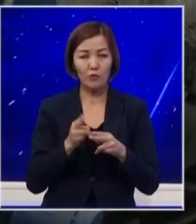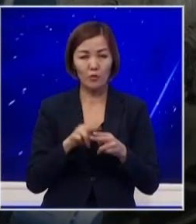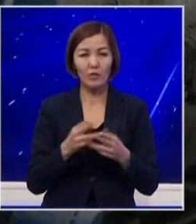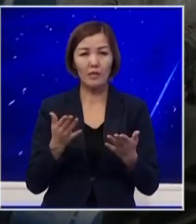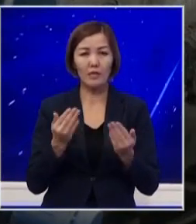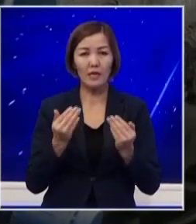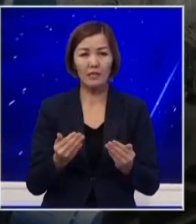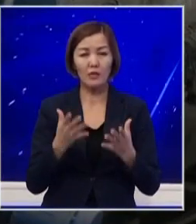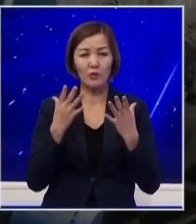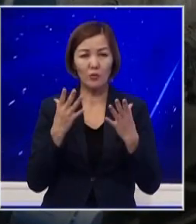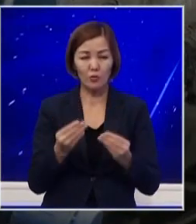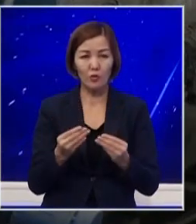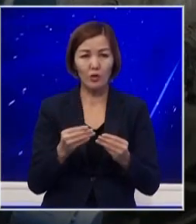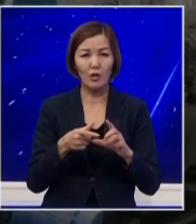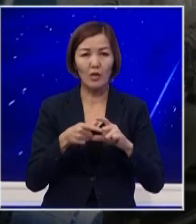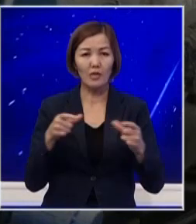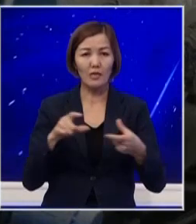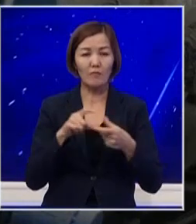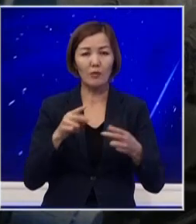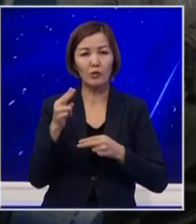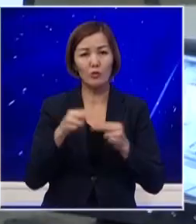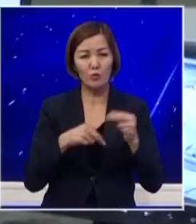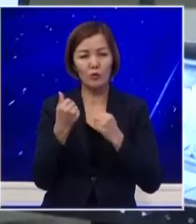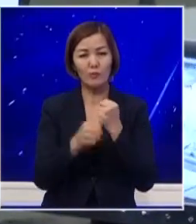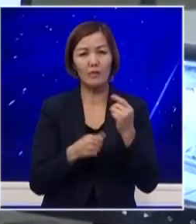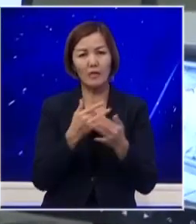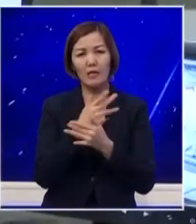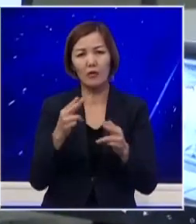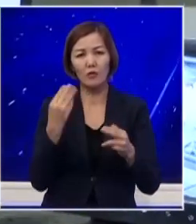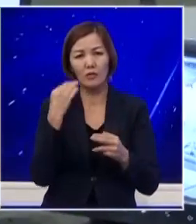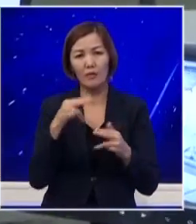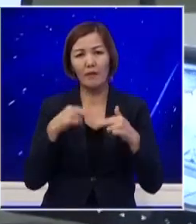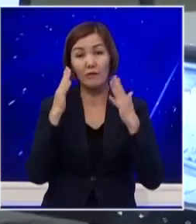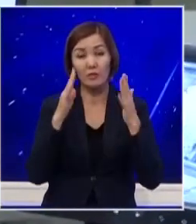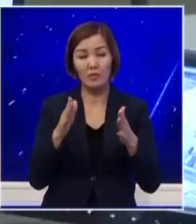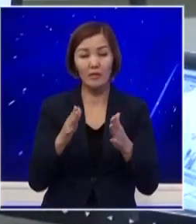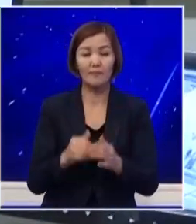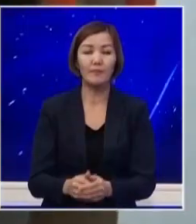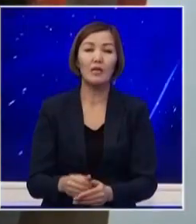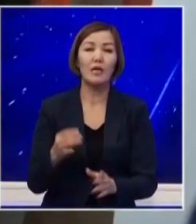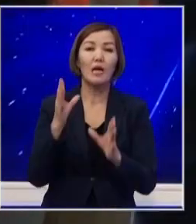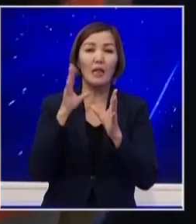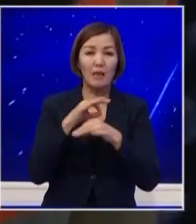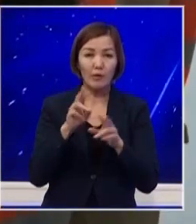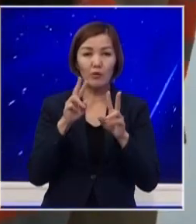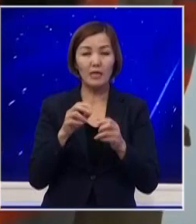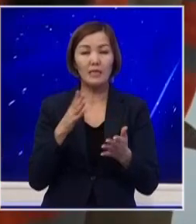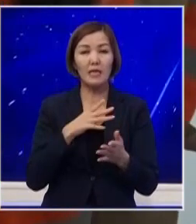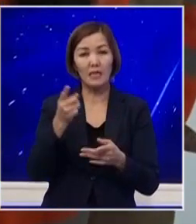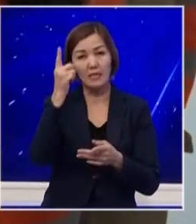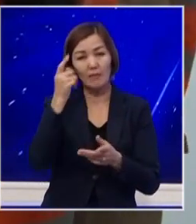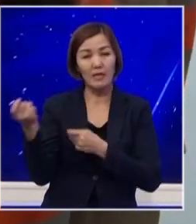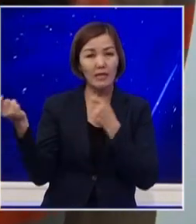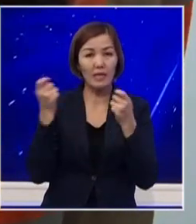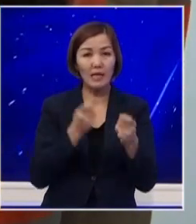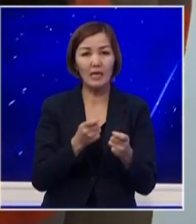жерде біздің шығарып жатқан өніміміздің сапаға көп көңіл бөлеміз. Алдымен шикізаттың сапасы лабораторияда тексеріліп, Германиядан